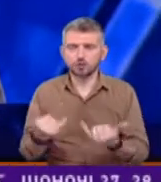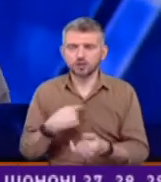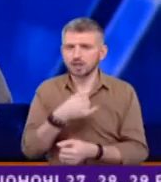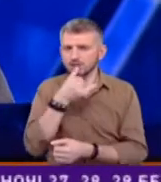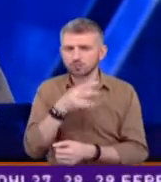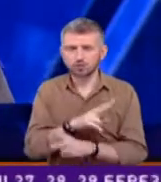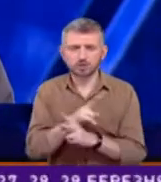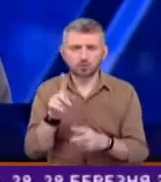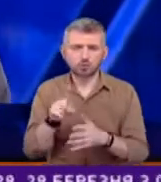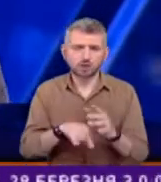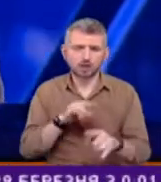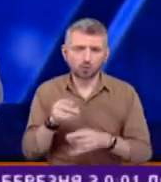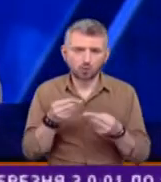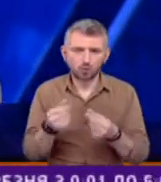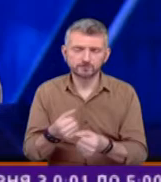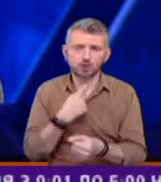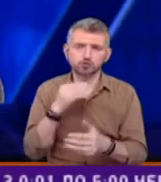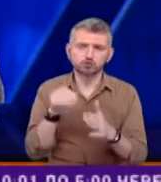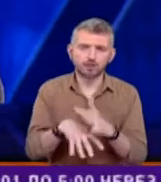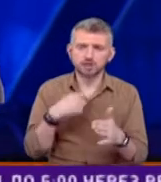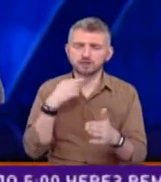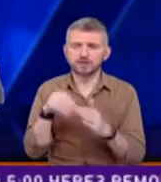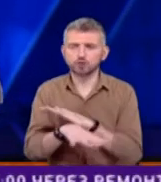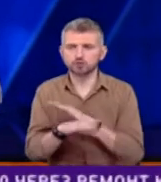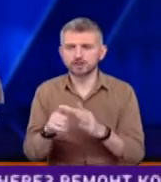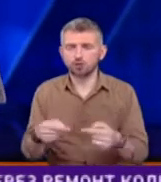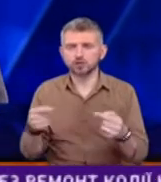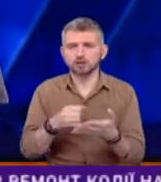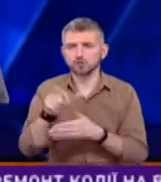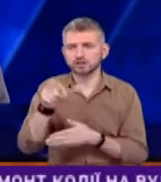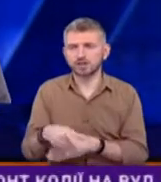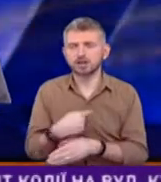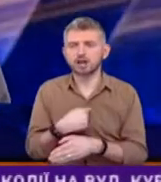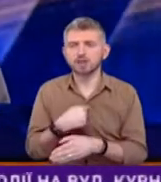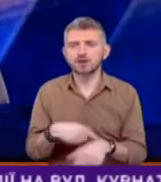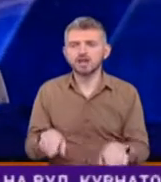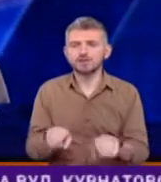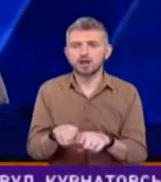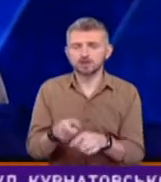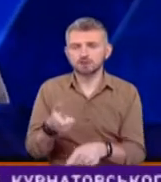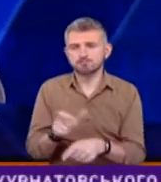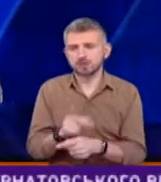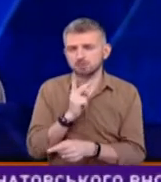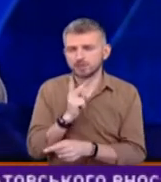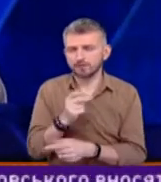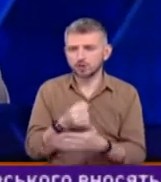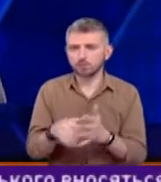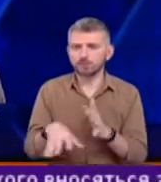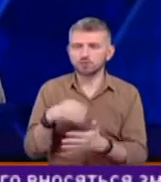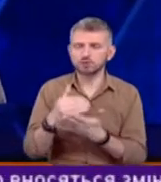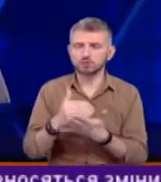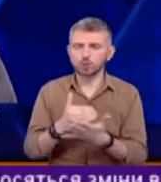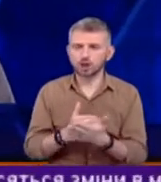не можу нікого переконувати голосувати чи не голосувати за конкретного кандидата, але я б все ж таки більш придивився до виборчих